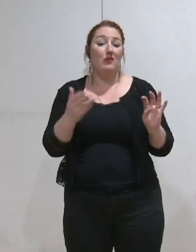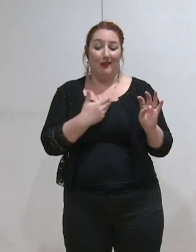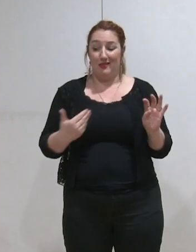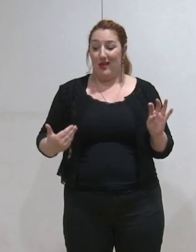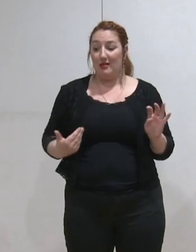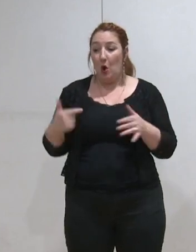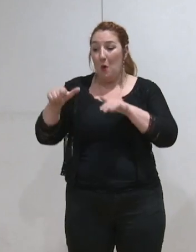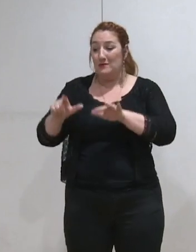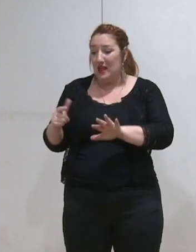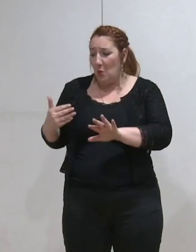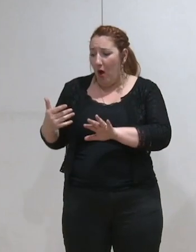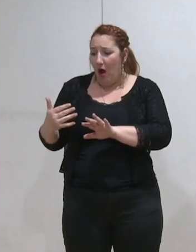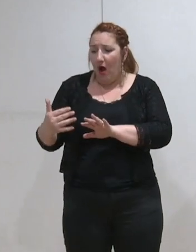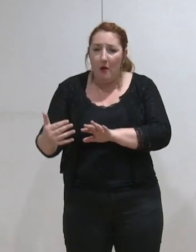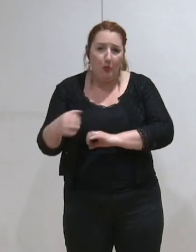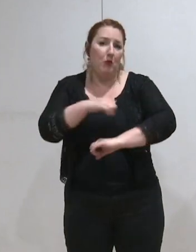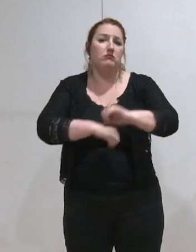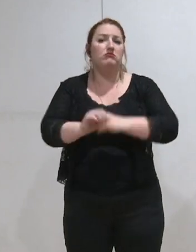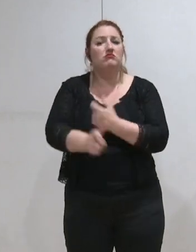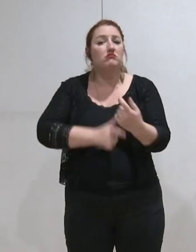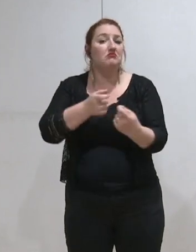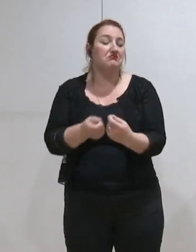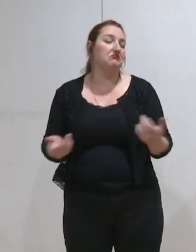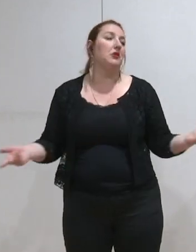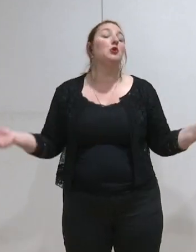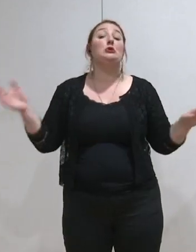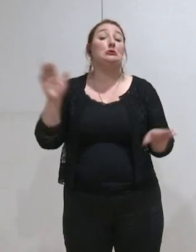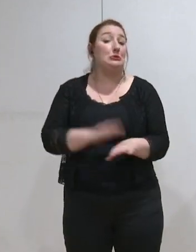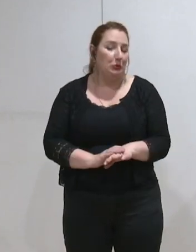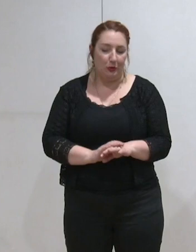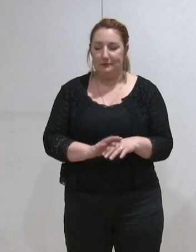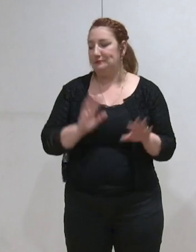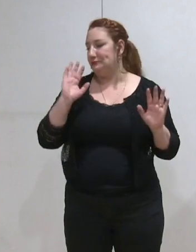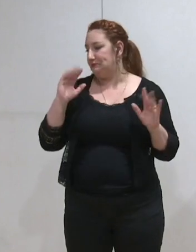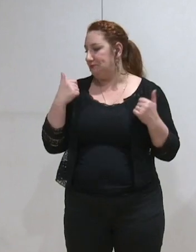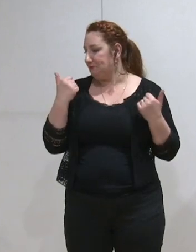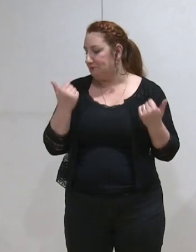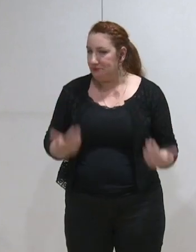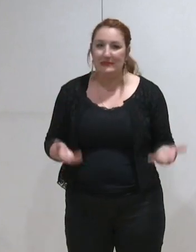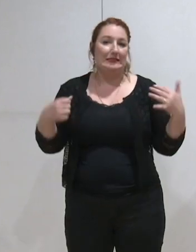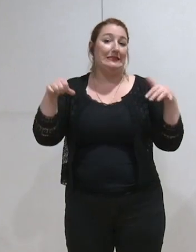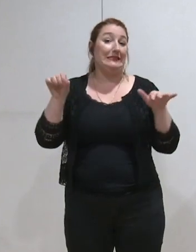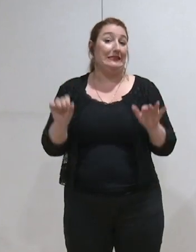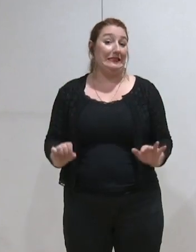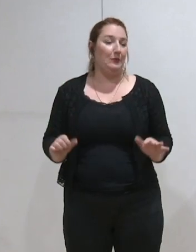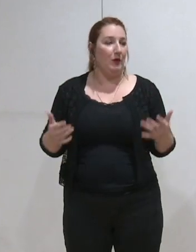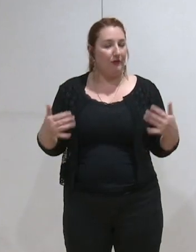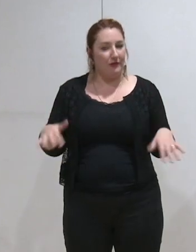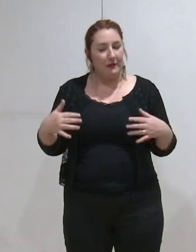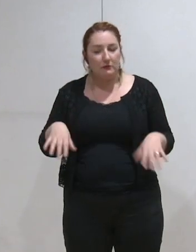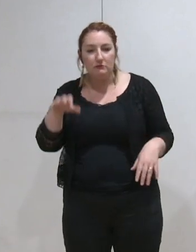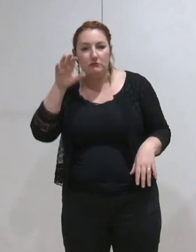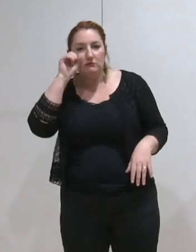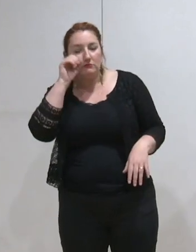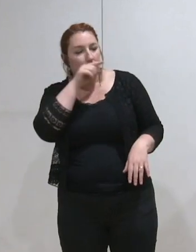6 mois ont passé et nous apprenons que vous avez décidé que le marché serait